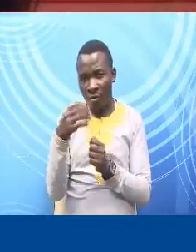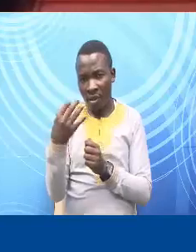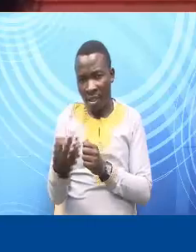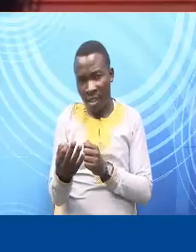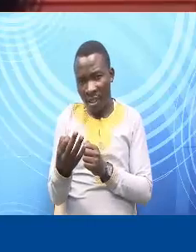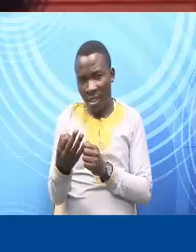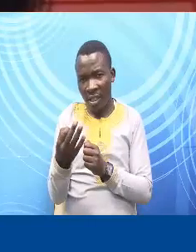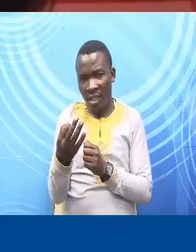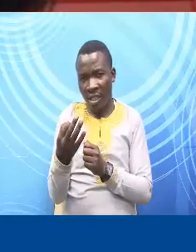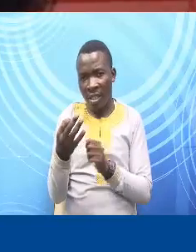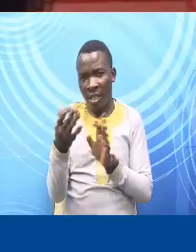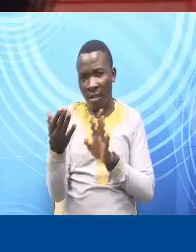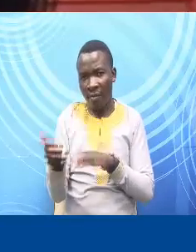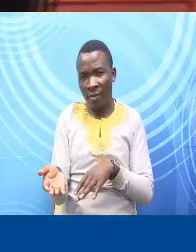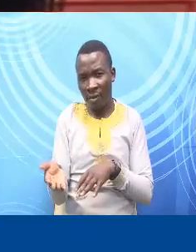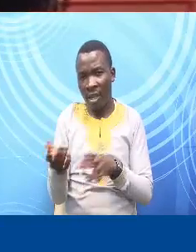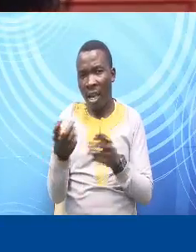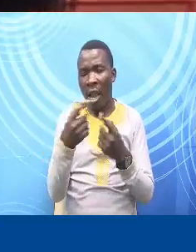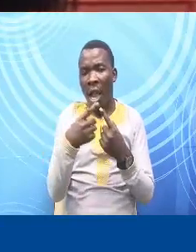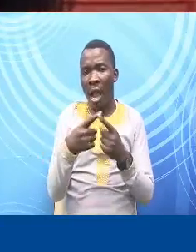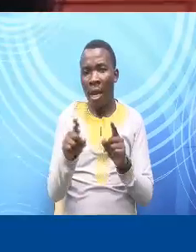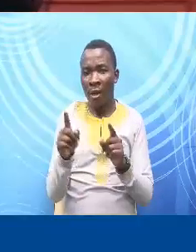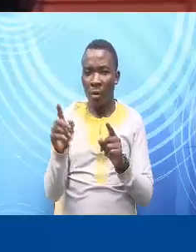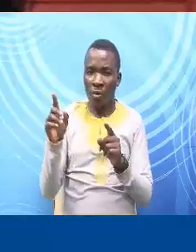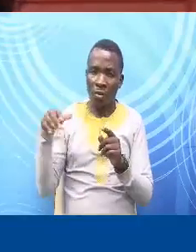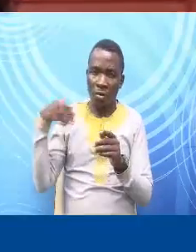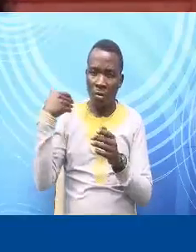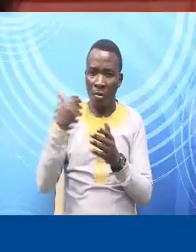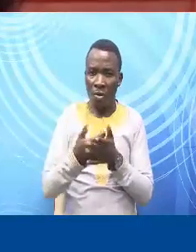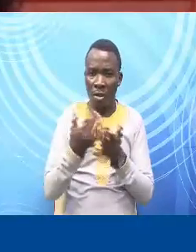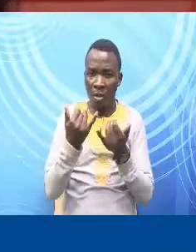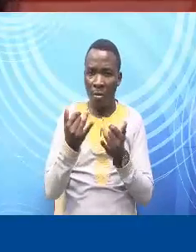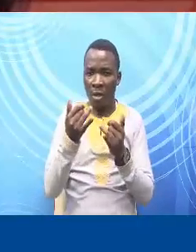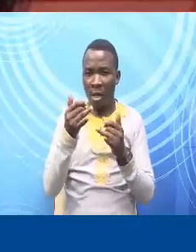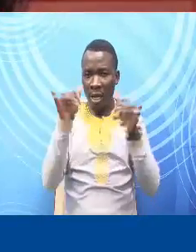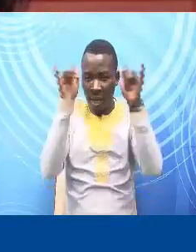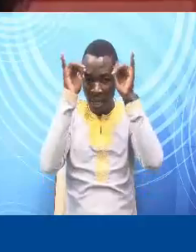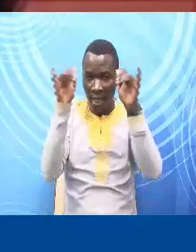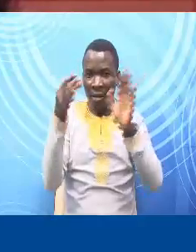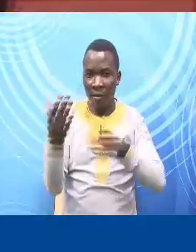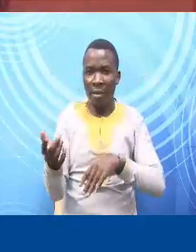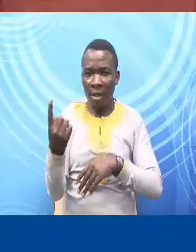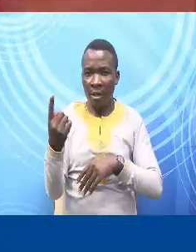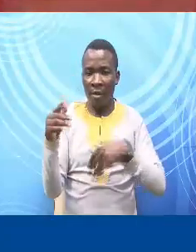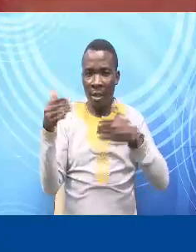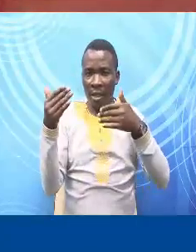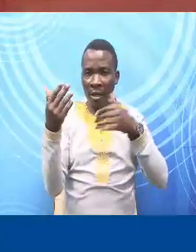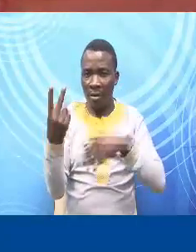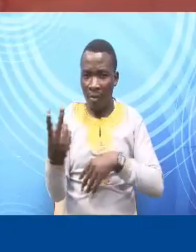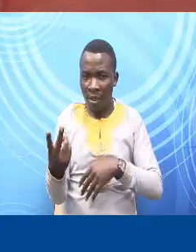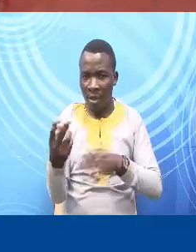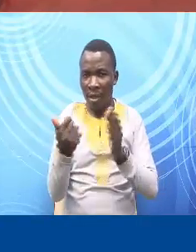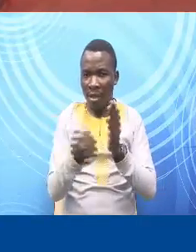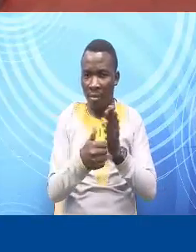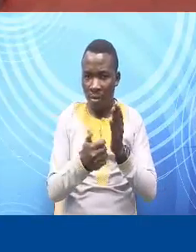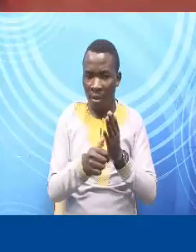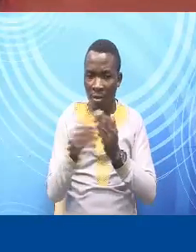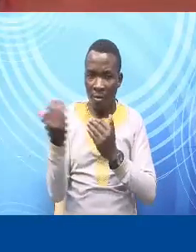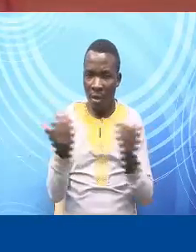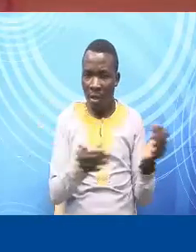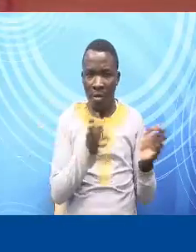13 zapfuye ariko kugeza ubu usanga yapfuye ari imwe ebyiri kesi zakiri ugasanga ni